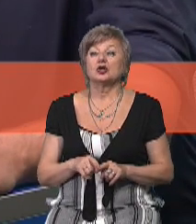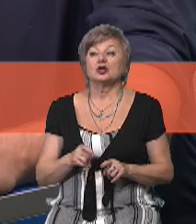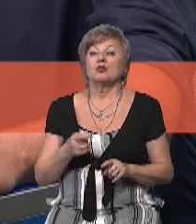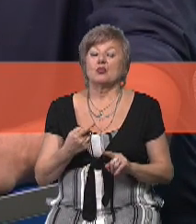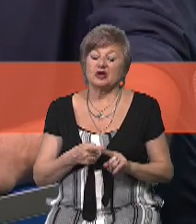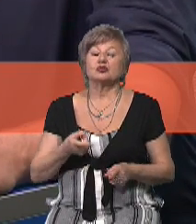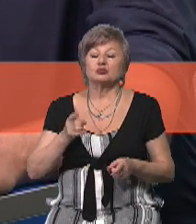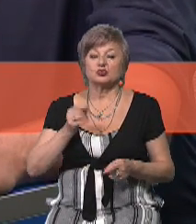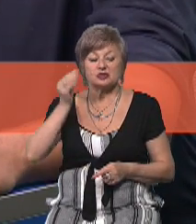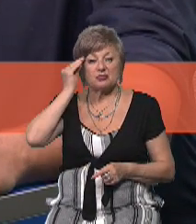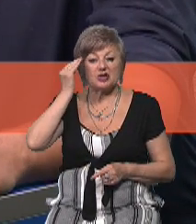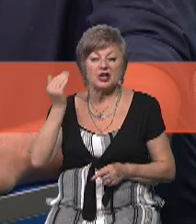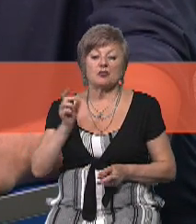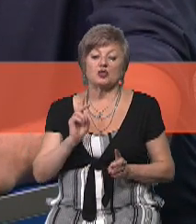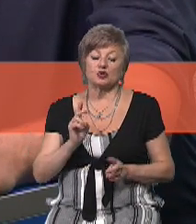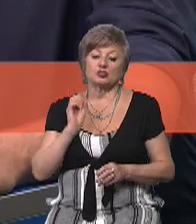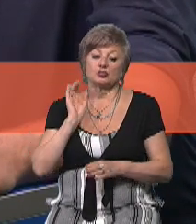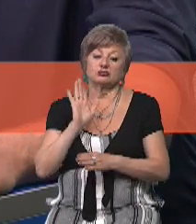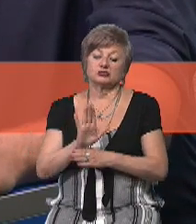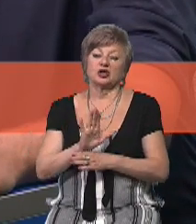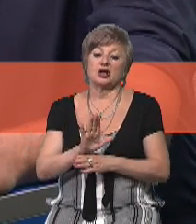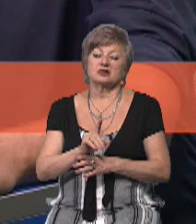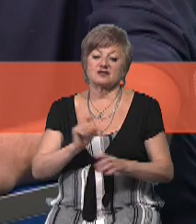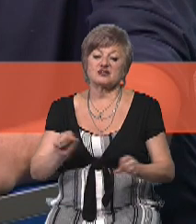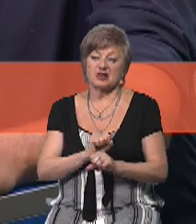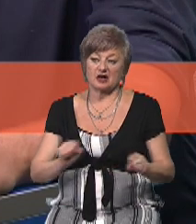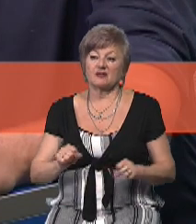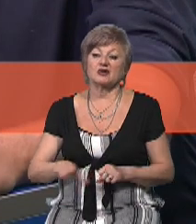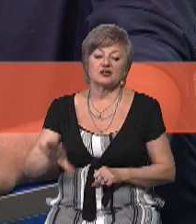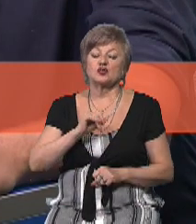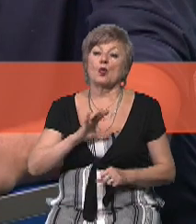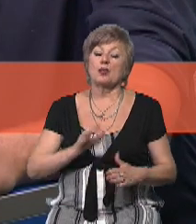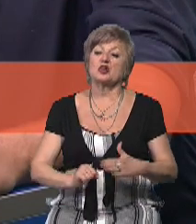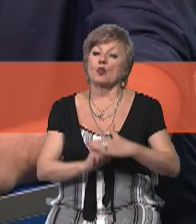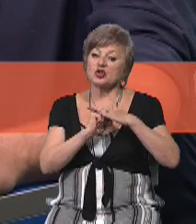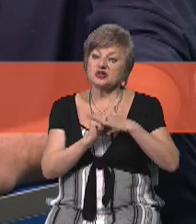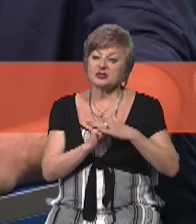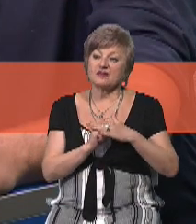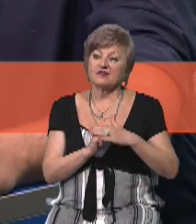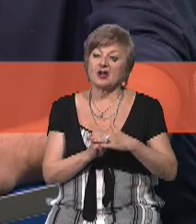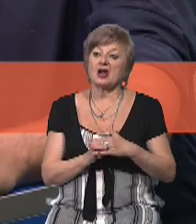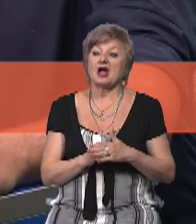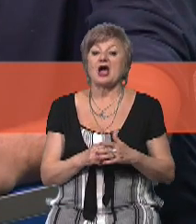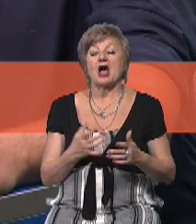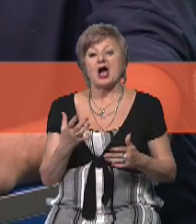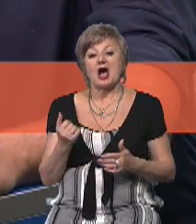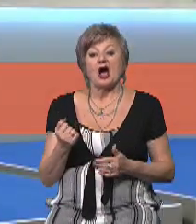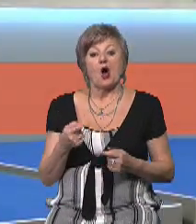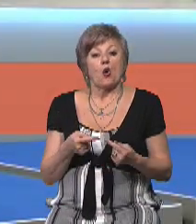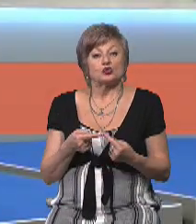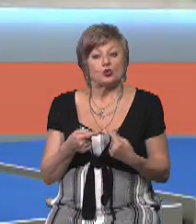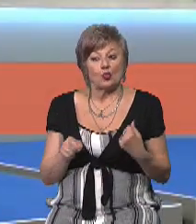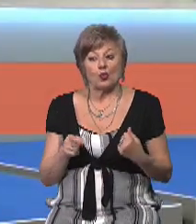Тому з їхньої точки зору, ті, хто віддавав наказ, було все обґрунтовано. Знову, про іншу площину, про яку ми говоримо,